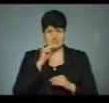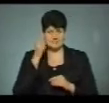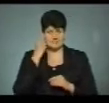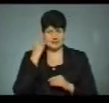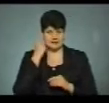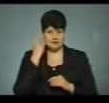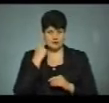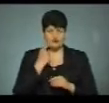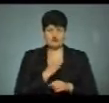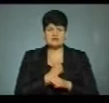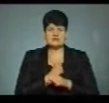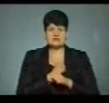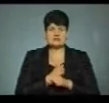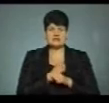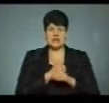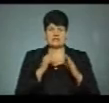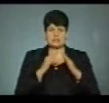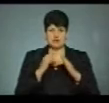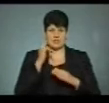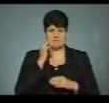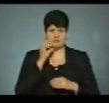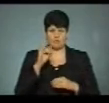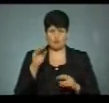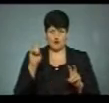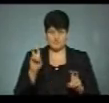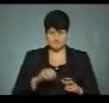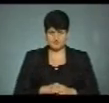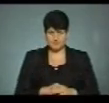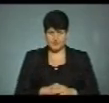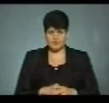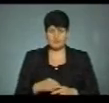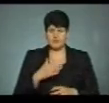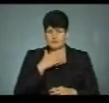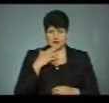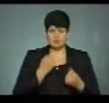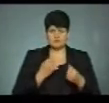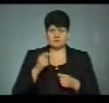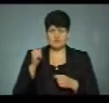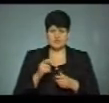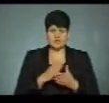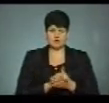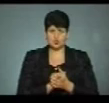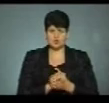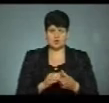Медобори. Це наша громада. Села нашої громади. Багато машин приїхало, є дружні громади,